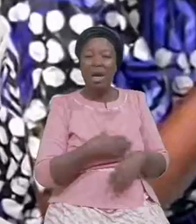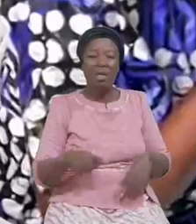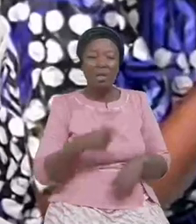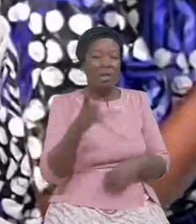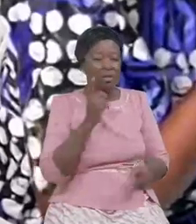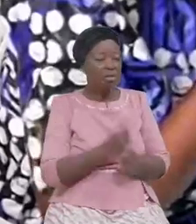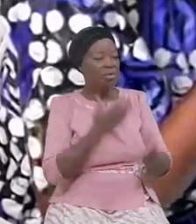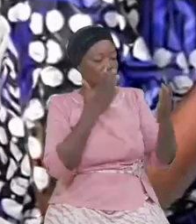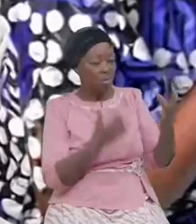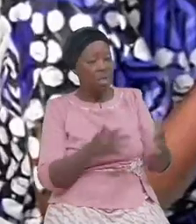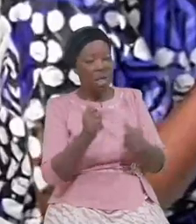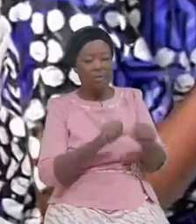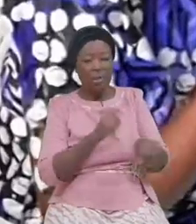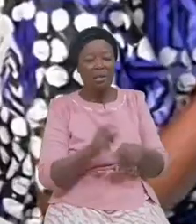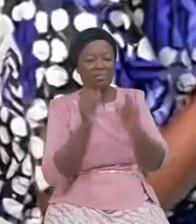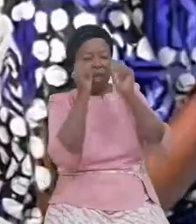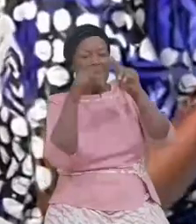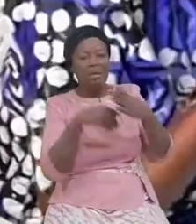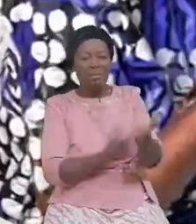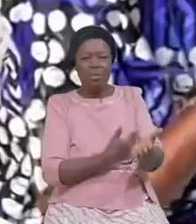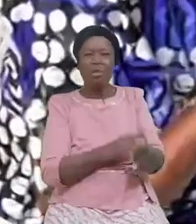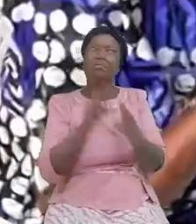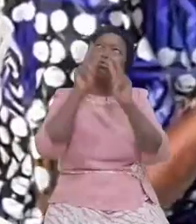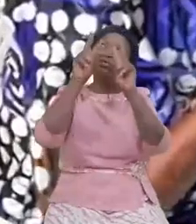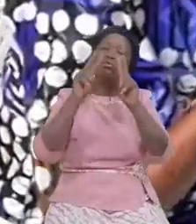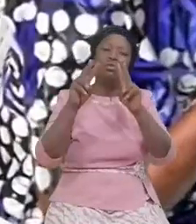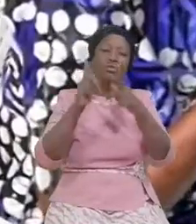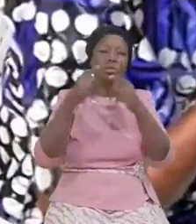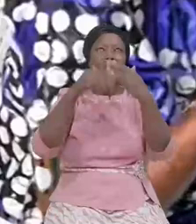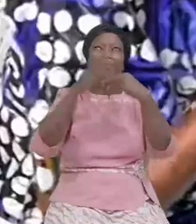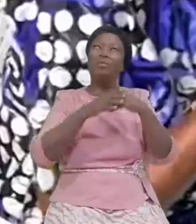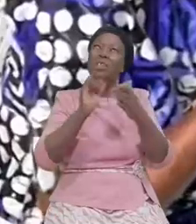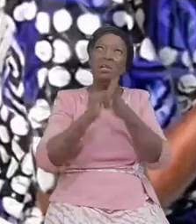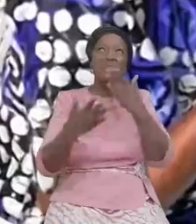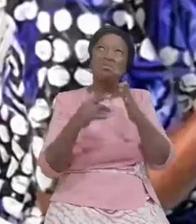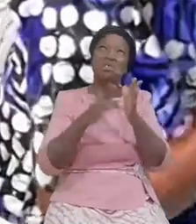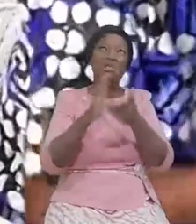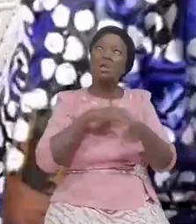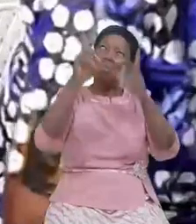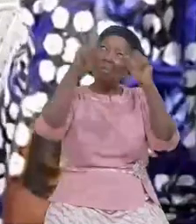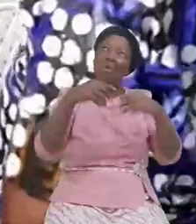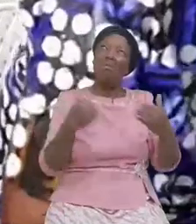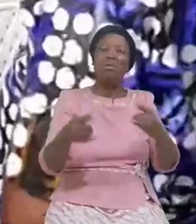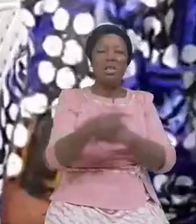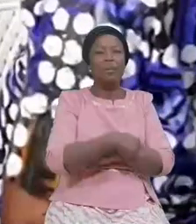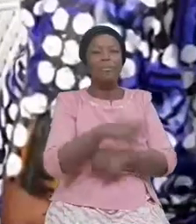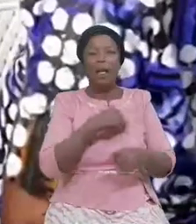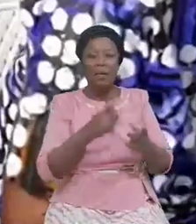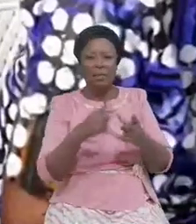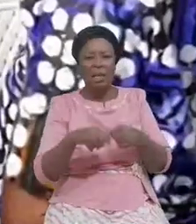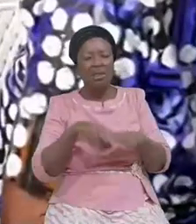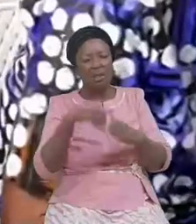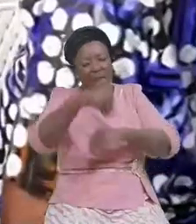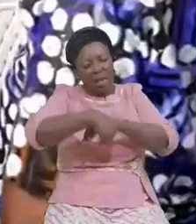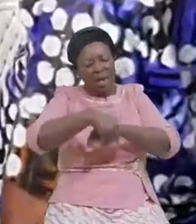À tout moment qu'ils se levaient le matin, ils attendaient, disant, il peut venir aujourd'hui. Et la nuit, avant